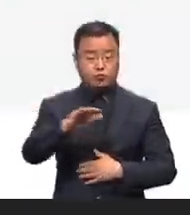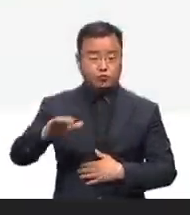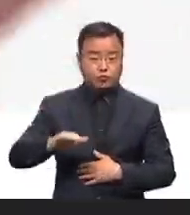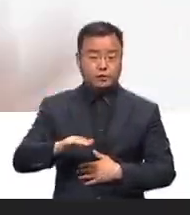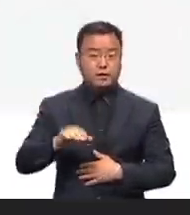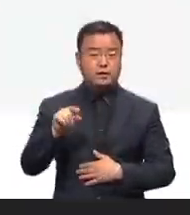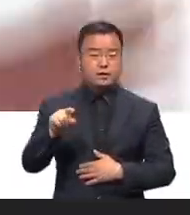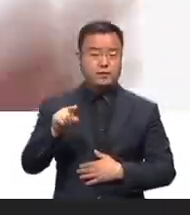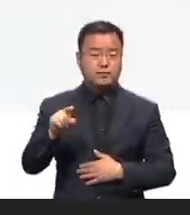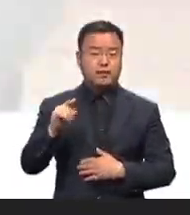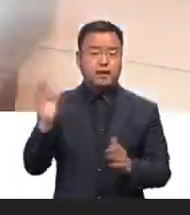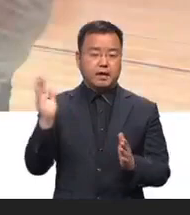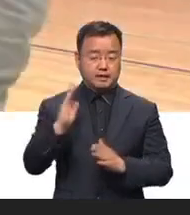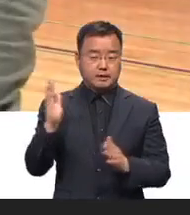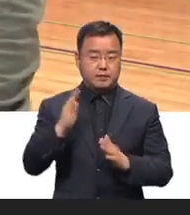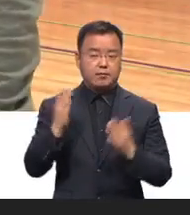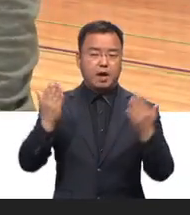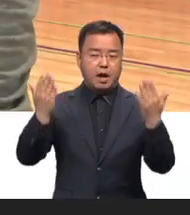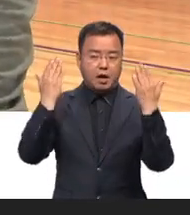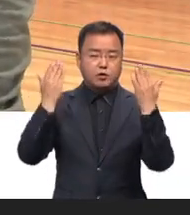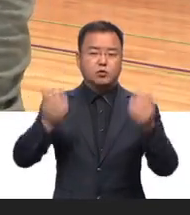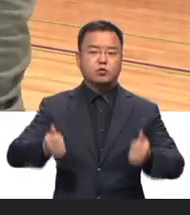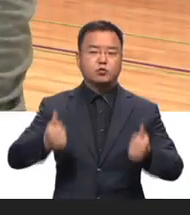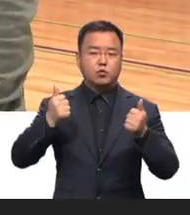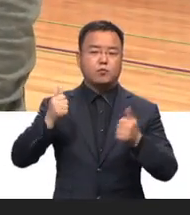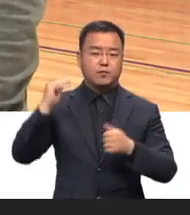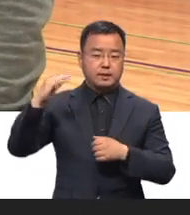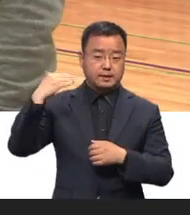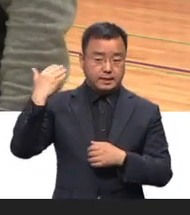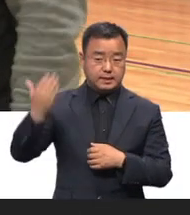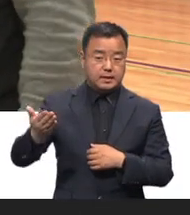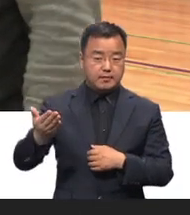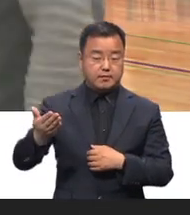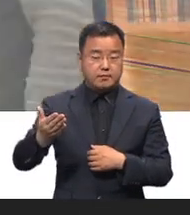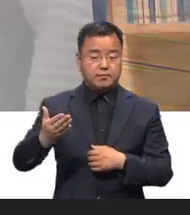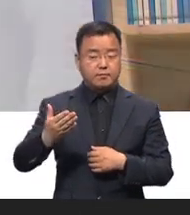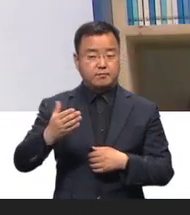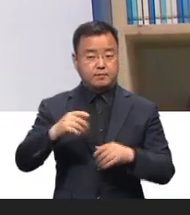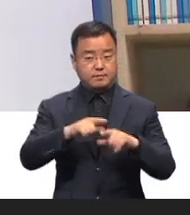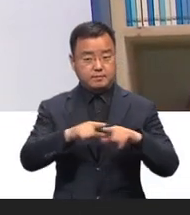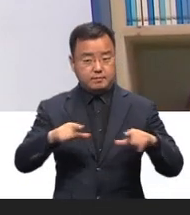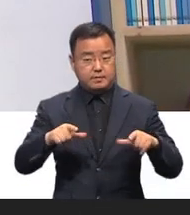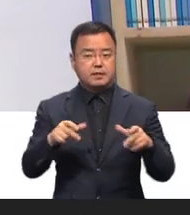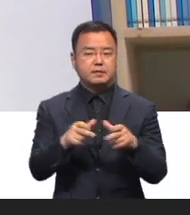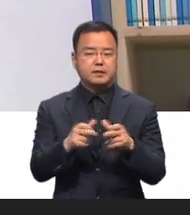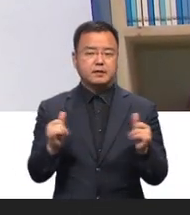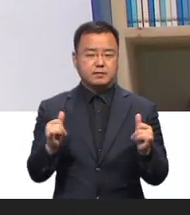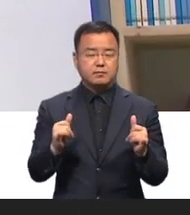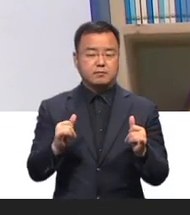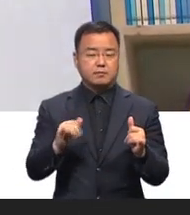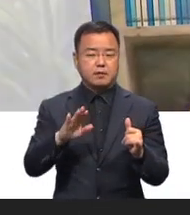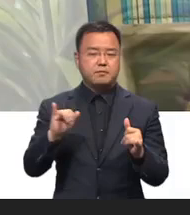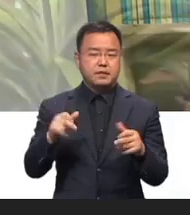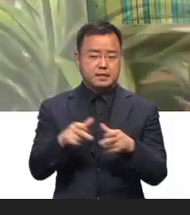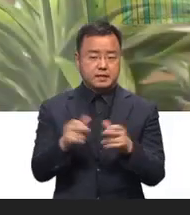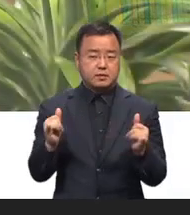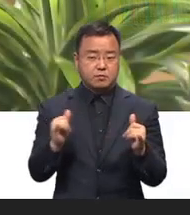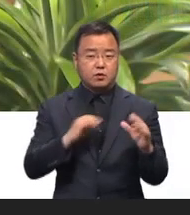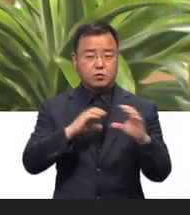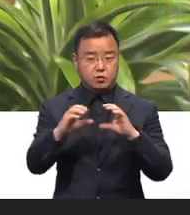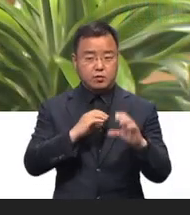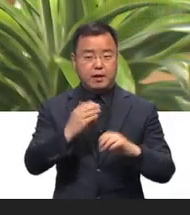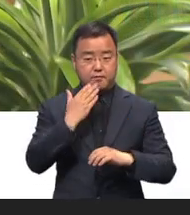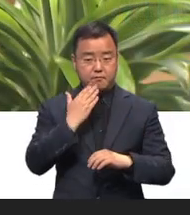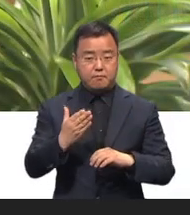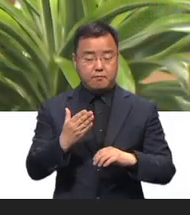하면은 학생들이 학교를 졸업하고 나가서도 비장애인들과 함께 또 소통하고 또 비장애인들과